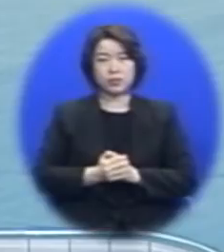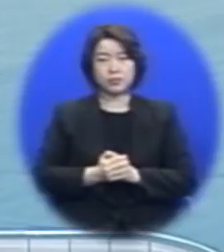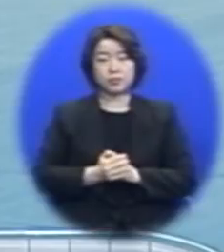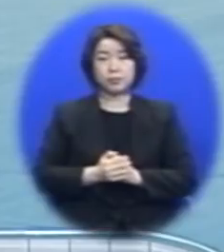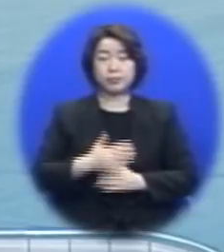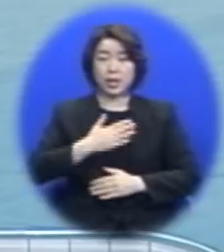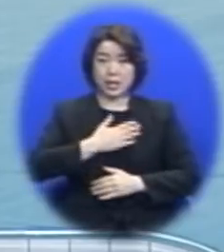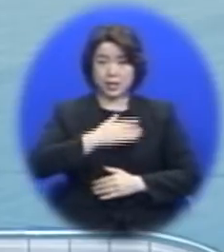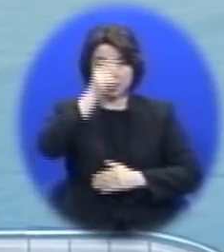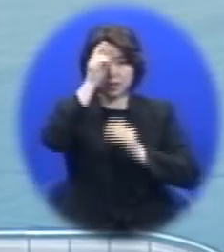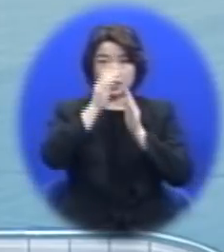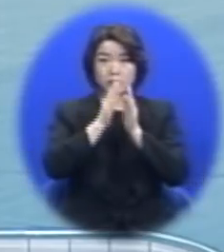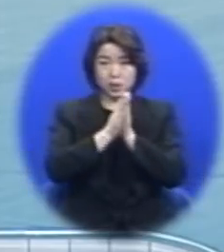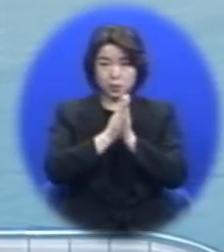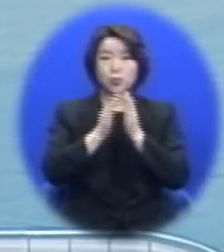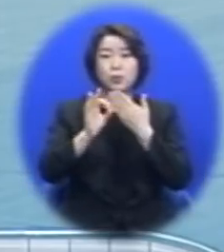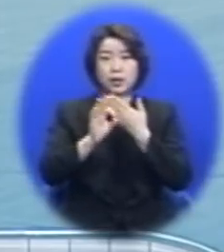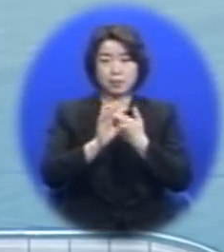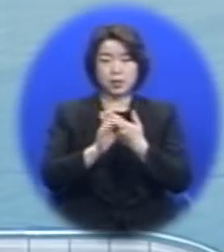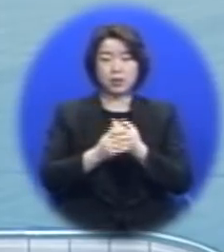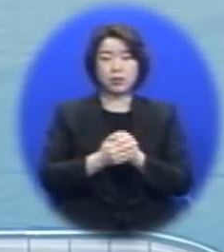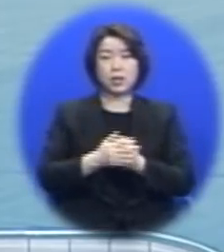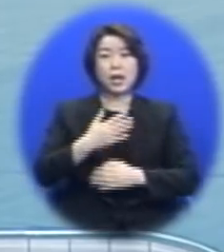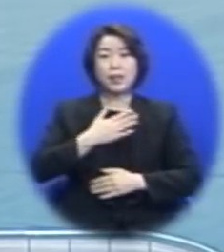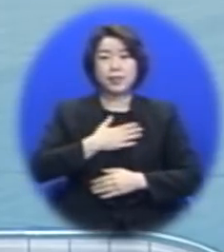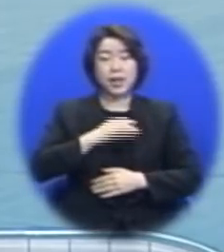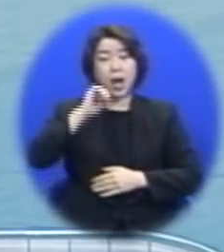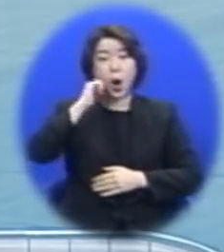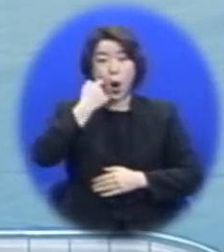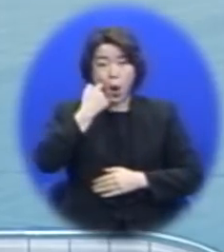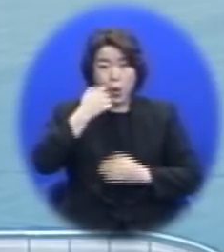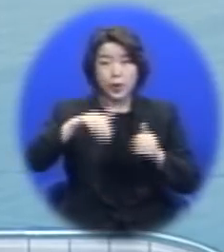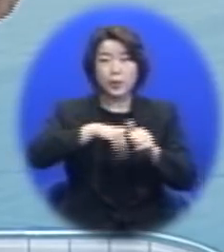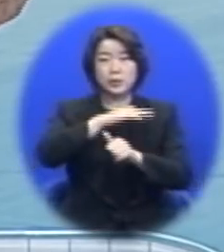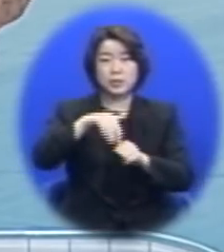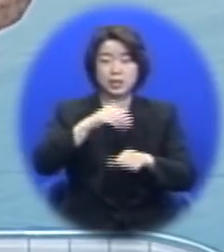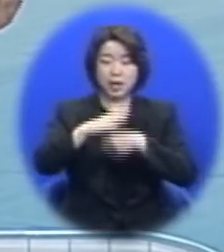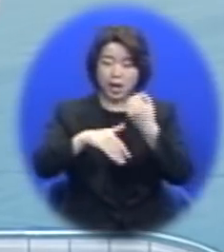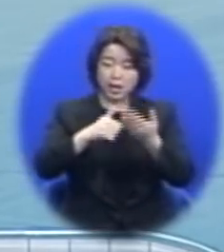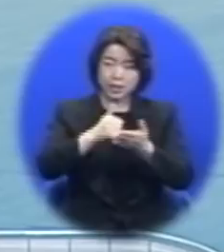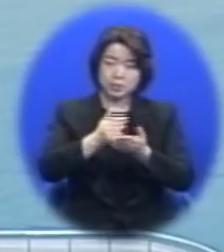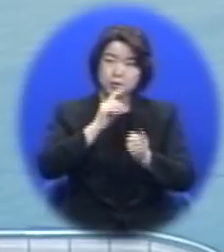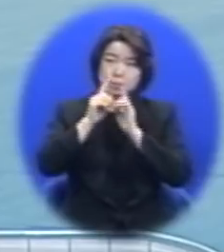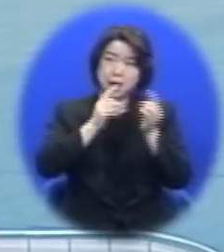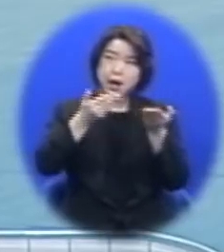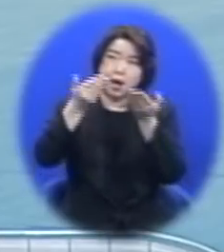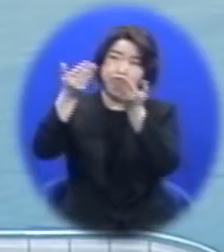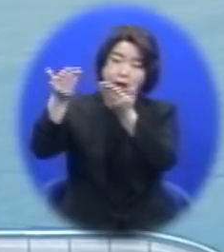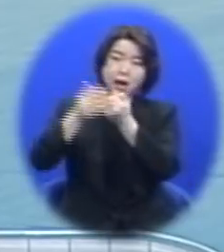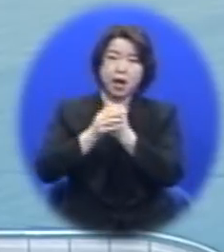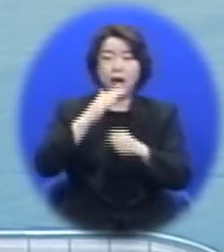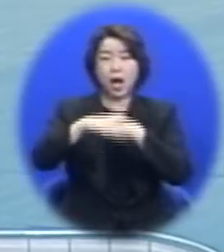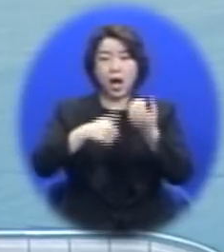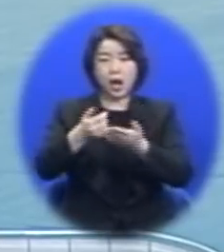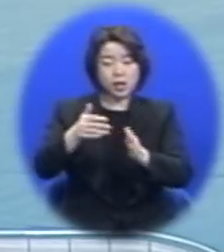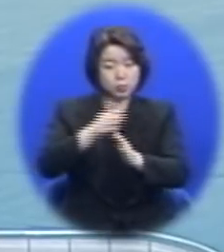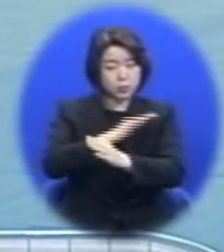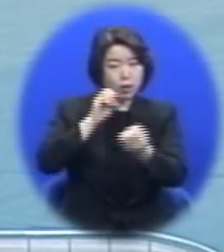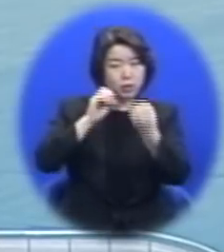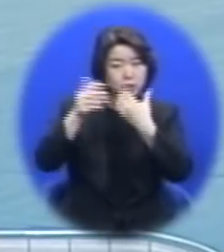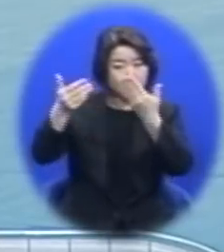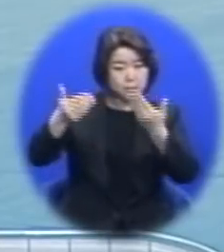저는 기도라고 하면 그동안에 내 어려운 사정 하나님께 아뢰어서 하나님으로부터 응답받는